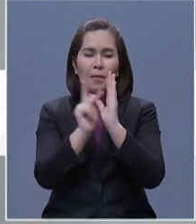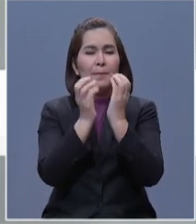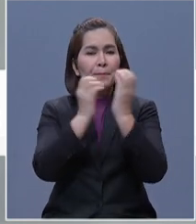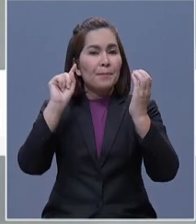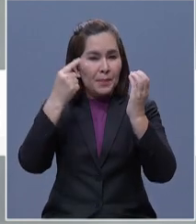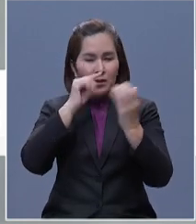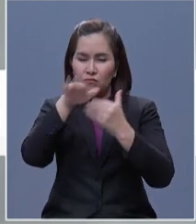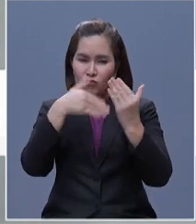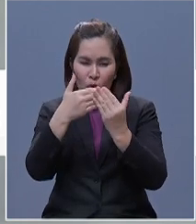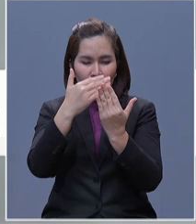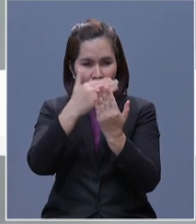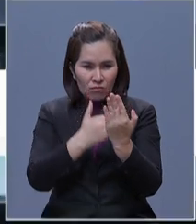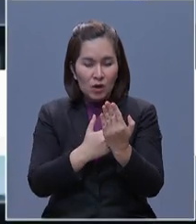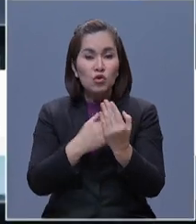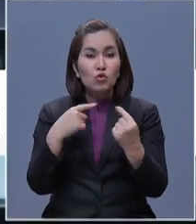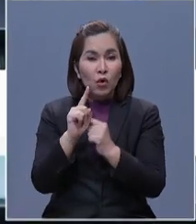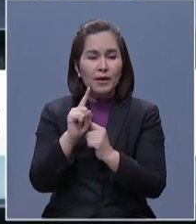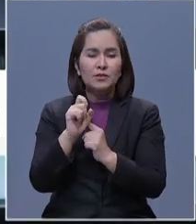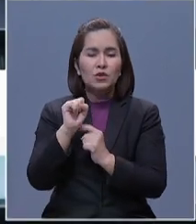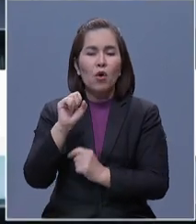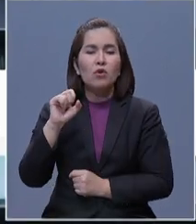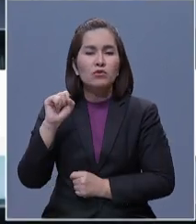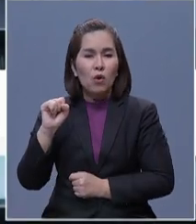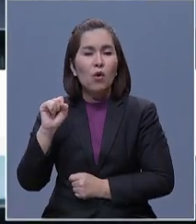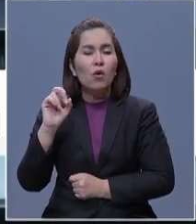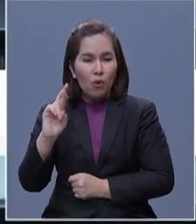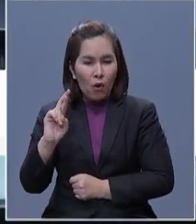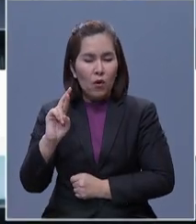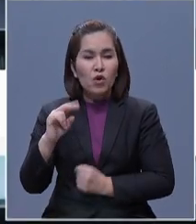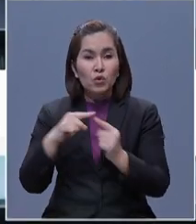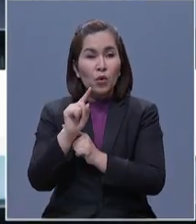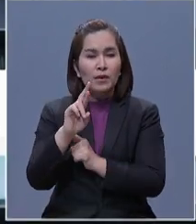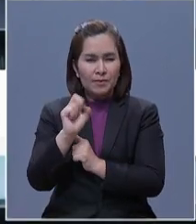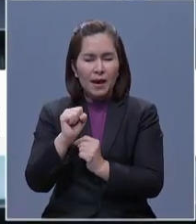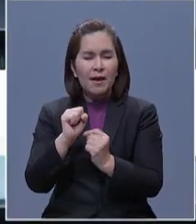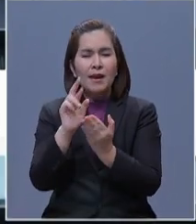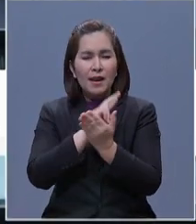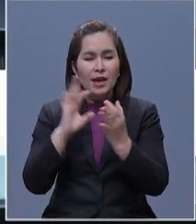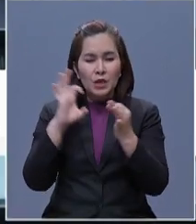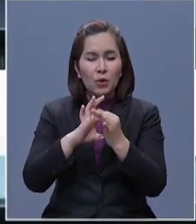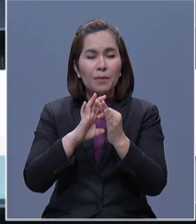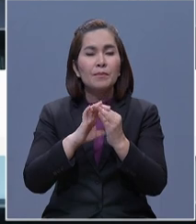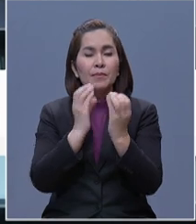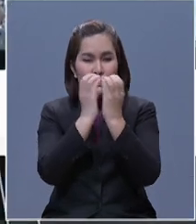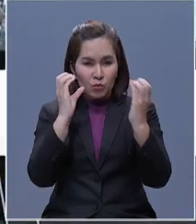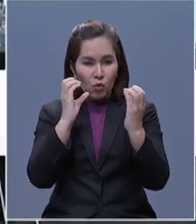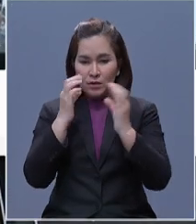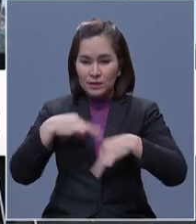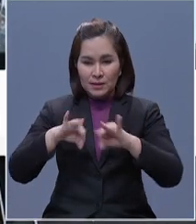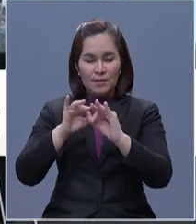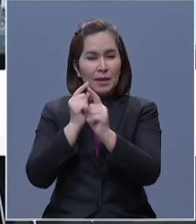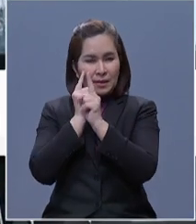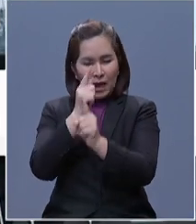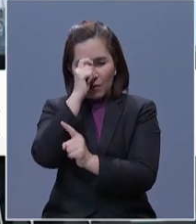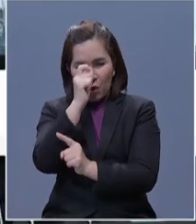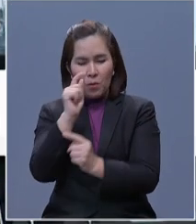ใหม่ทั้งฉบับโดยสสร.หรือสภาร่างรัฐธรรมนูญนะครับที่มาจากการเลือกตั้งโดยตรงของประชาชนทั้งหมดส่วน